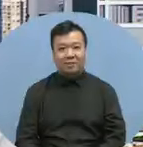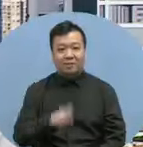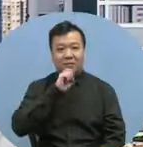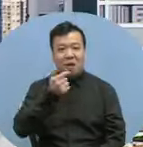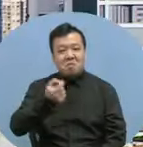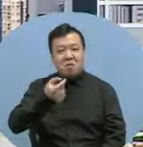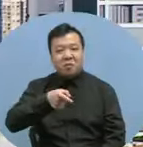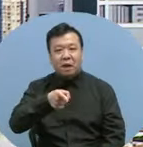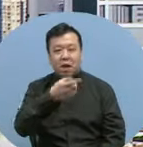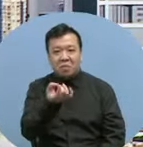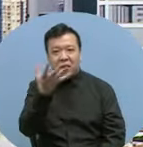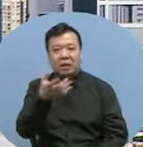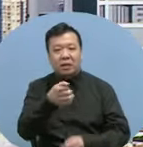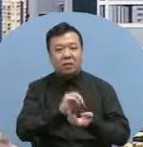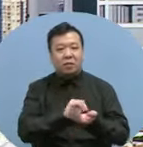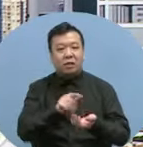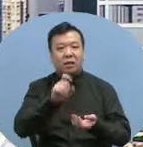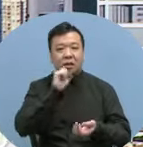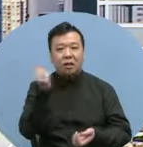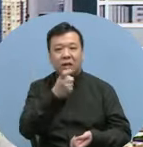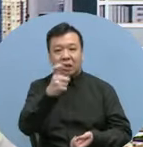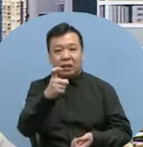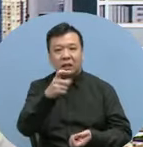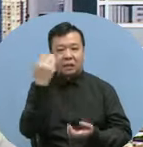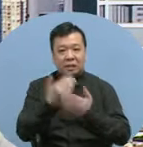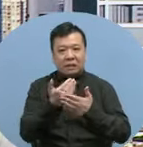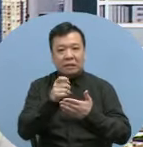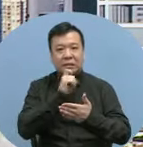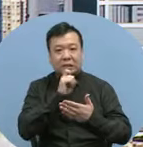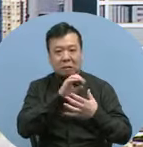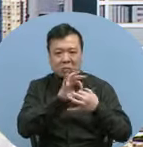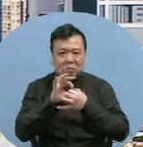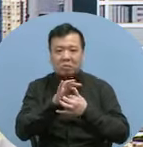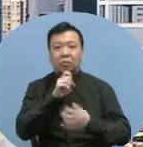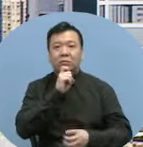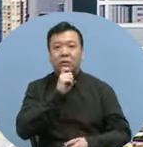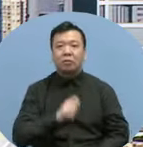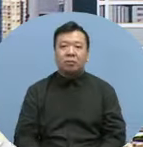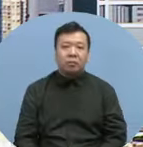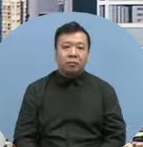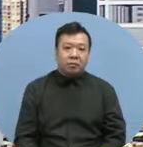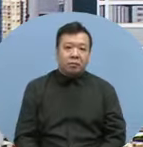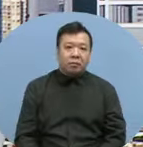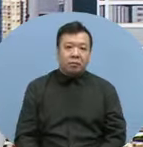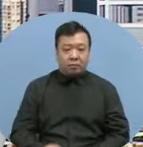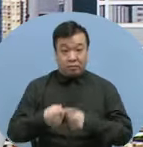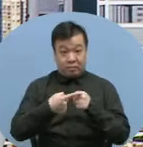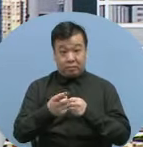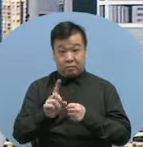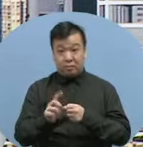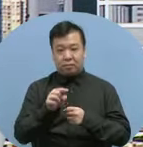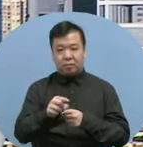有啲本地嘅個案，其中有九位咧，都係同之前嗰啲個案咧係有啲拉楞嘅。咁其中第一個就